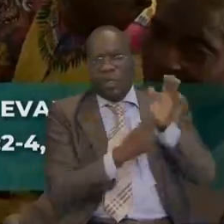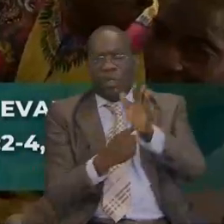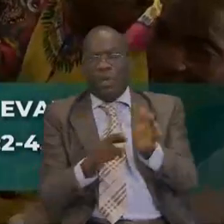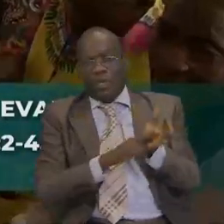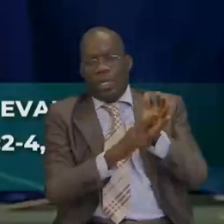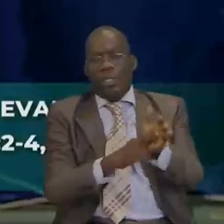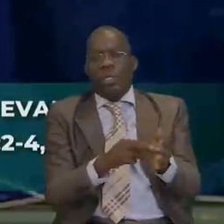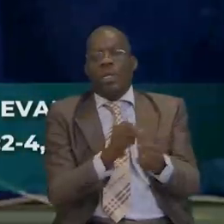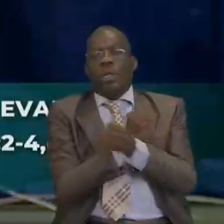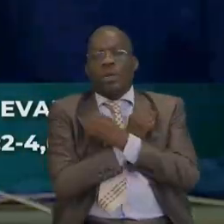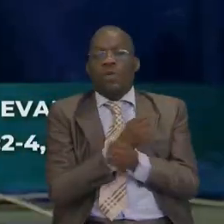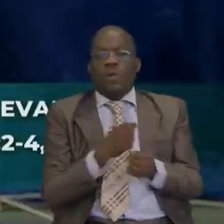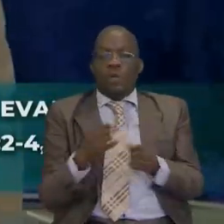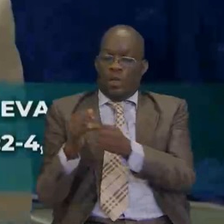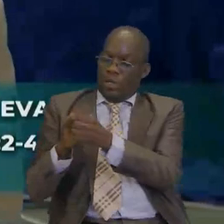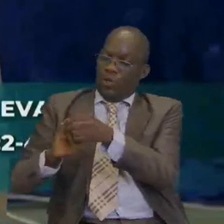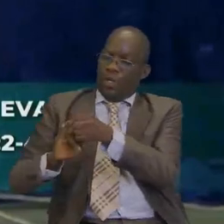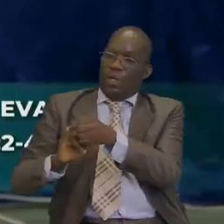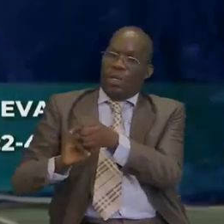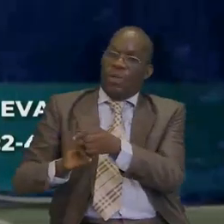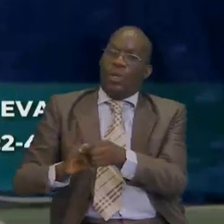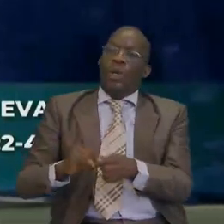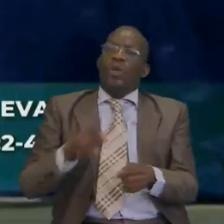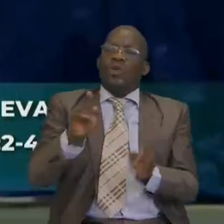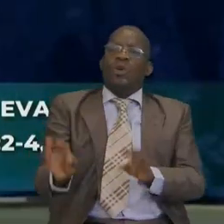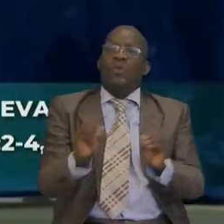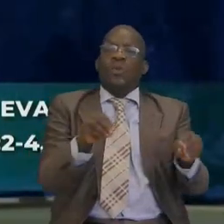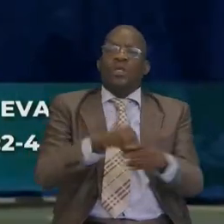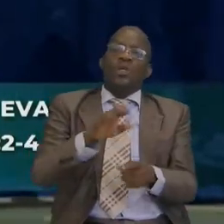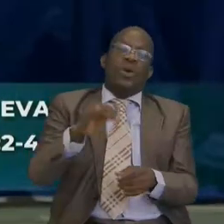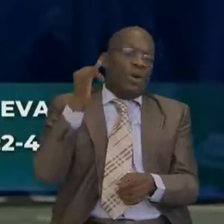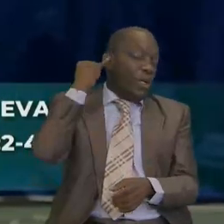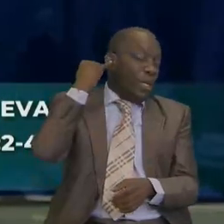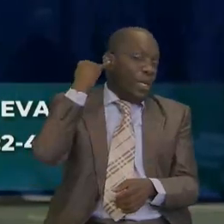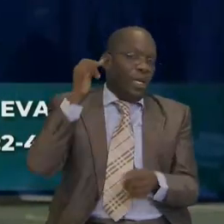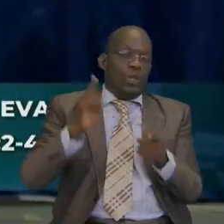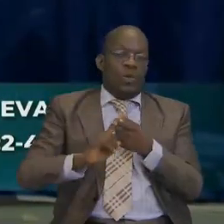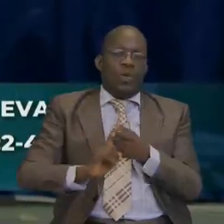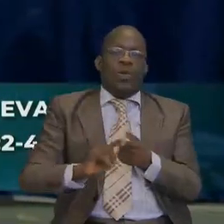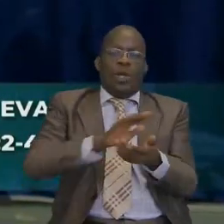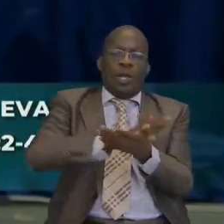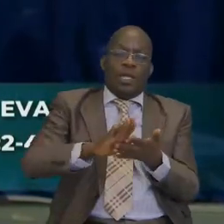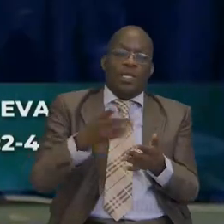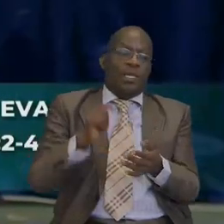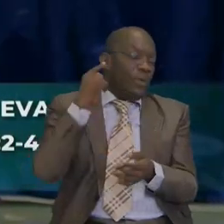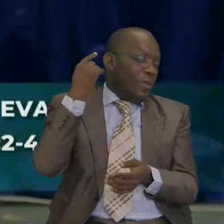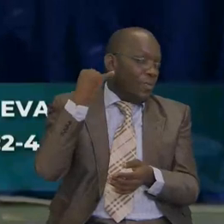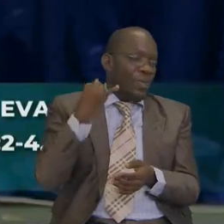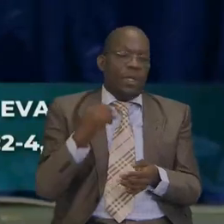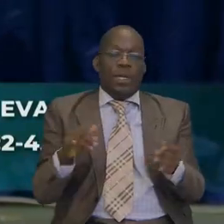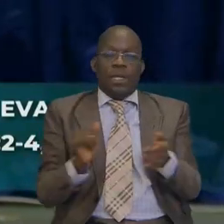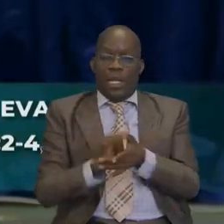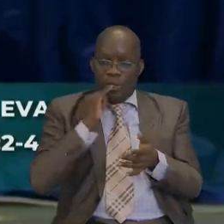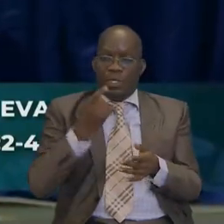Ce doigt, le petit là, c'est lui que vous mettez dans l'oreille quand vous voulez vous gratter quelque chose. Ça,